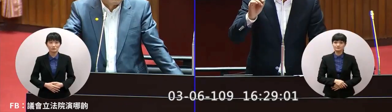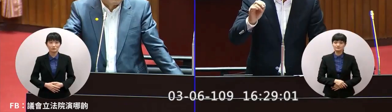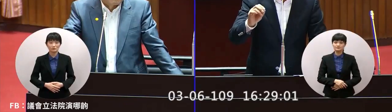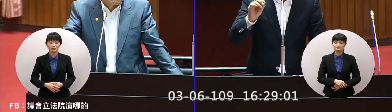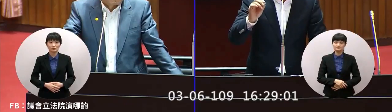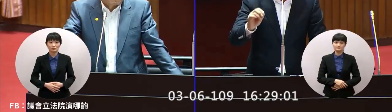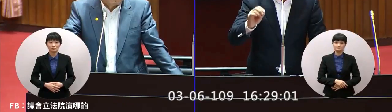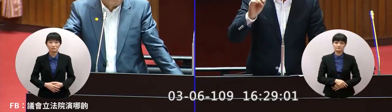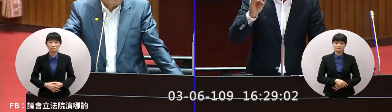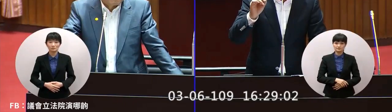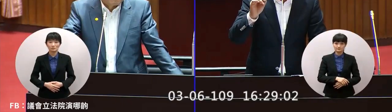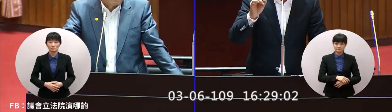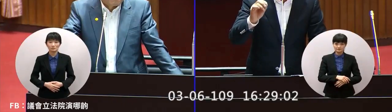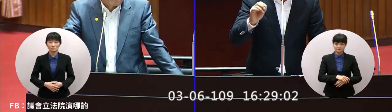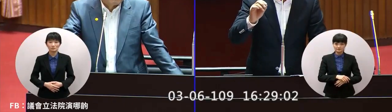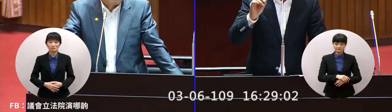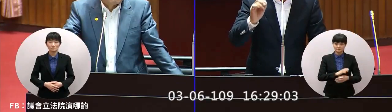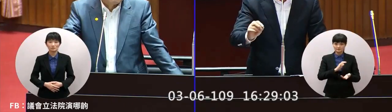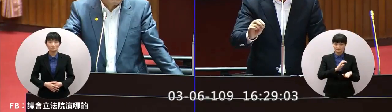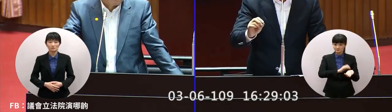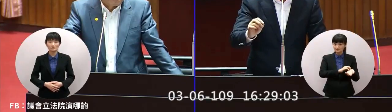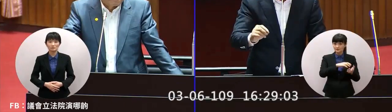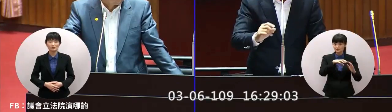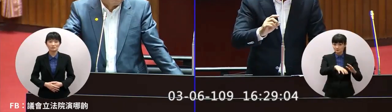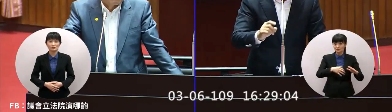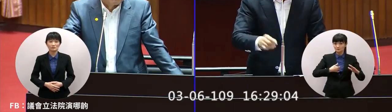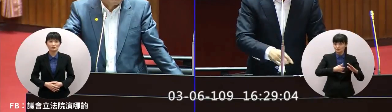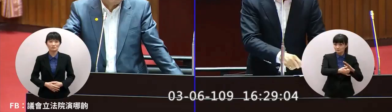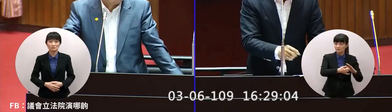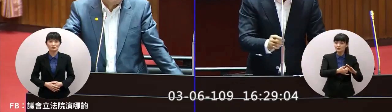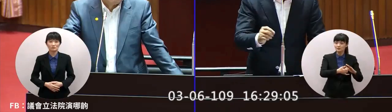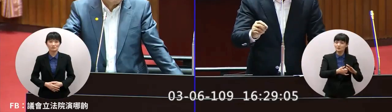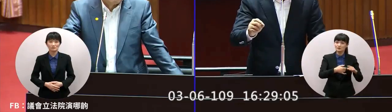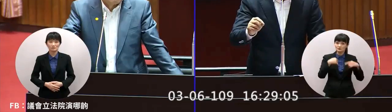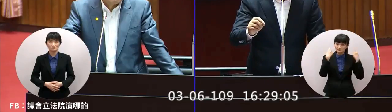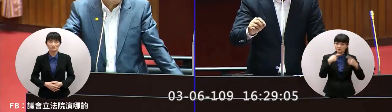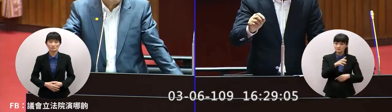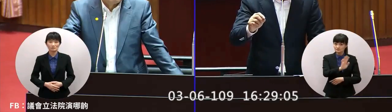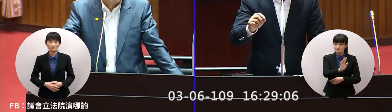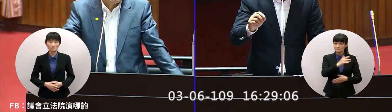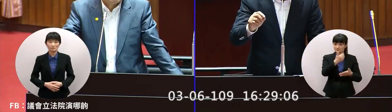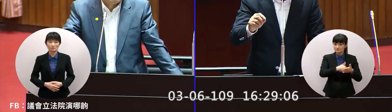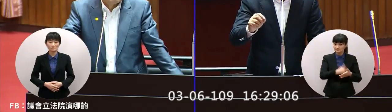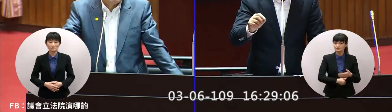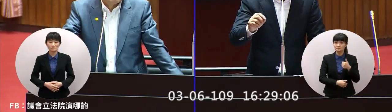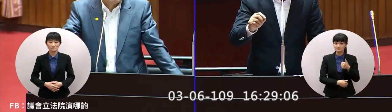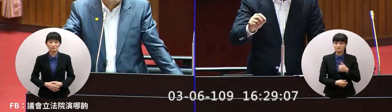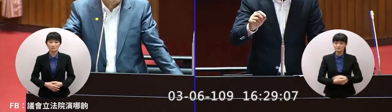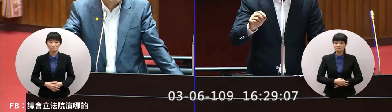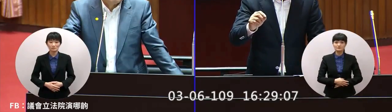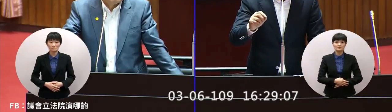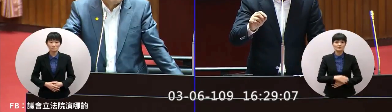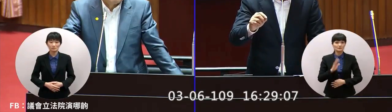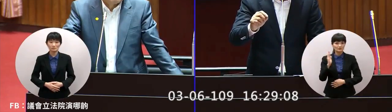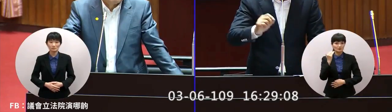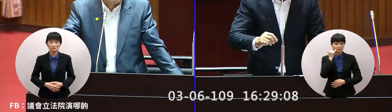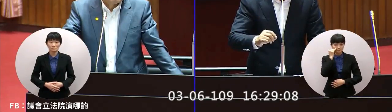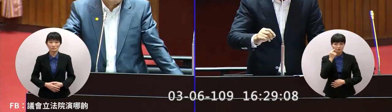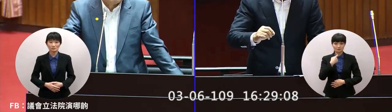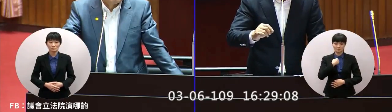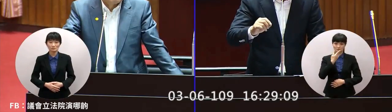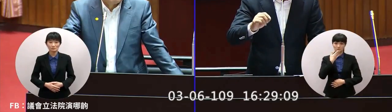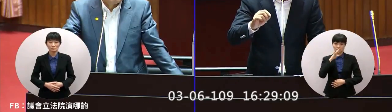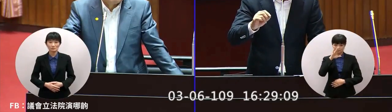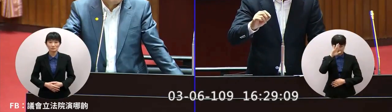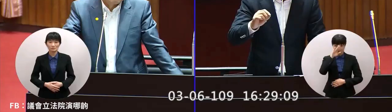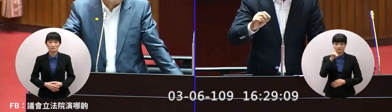医院就诊这样的人士，减少这样的一个感染嘛，对不对？那其实像针对这个糖尿病等慢性病的患